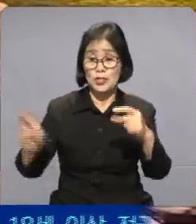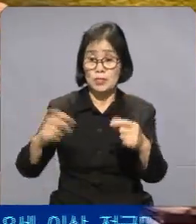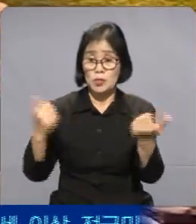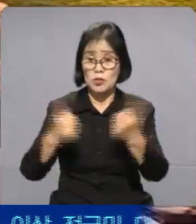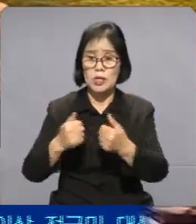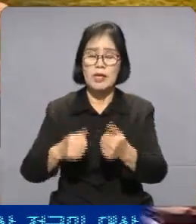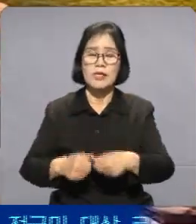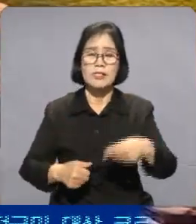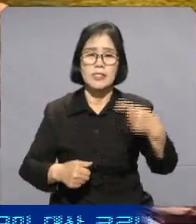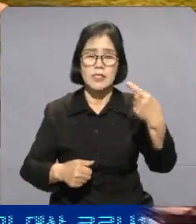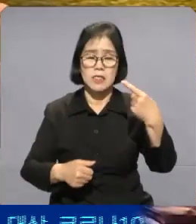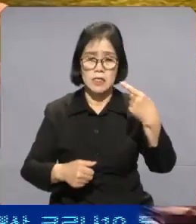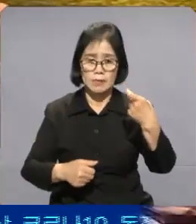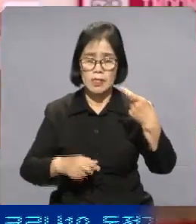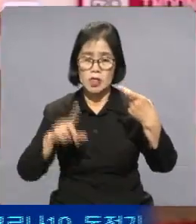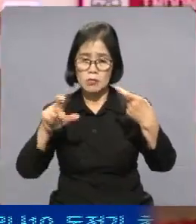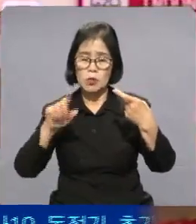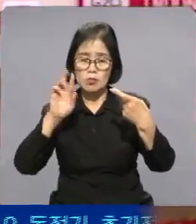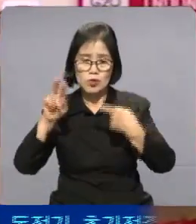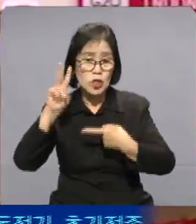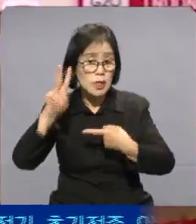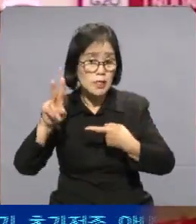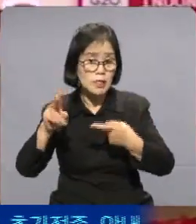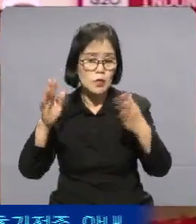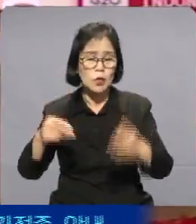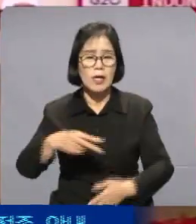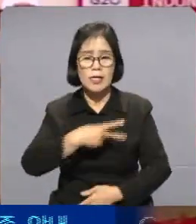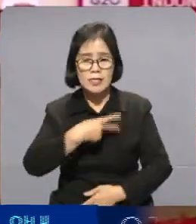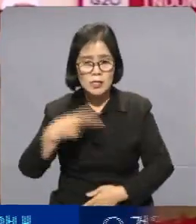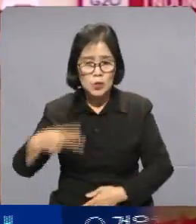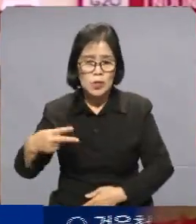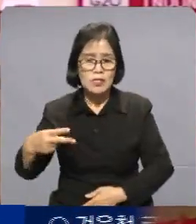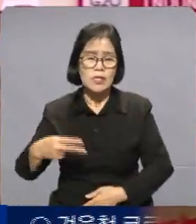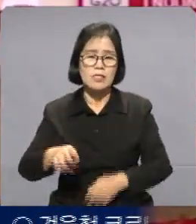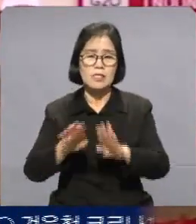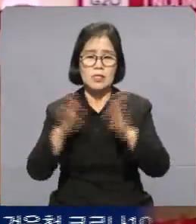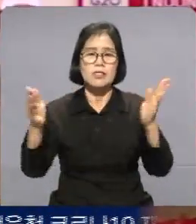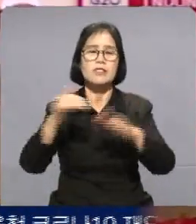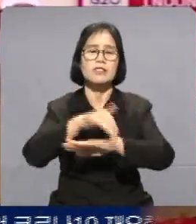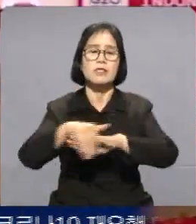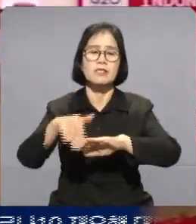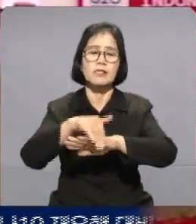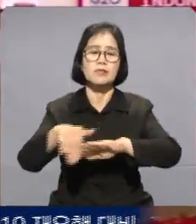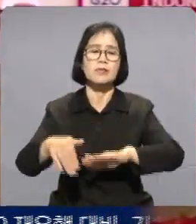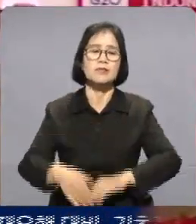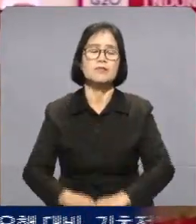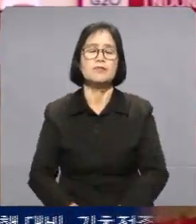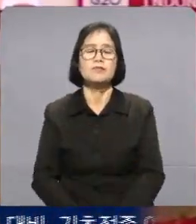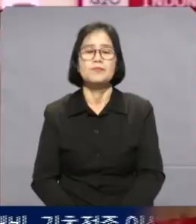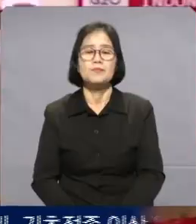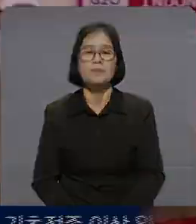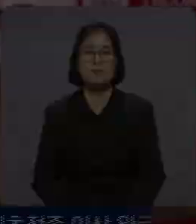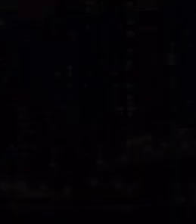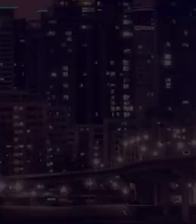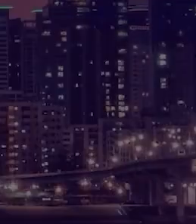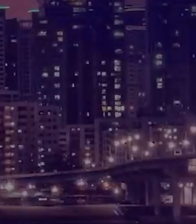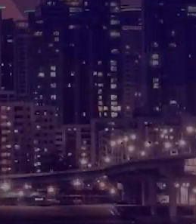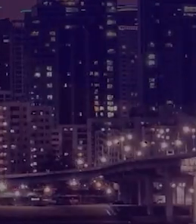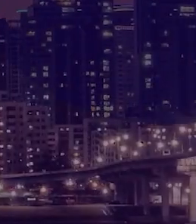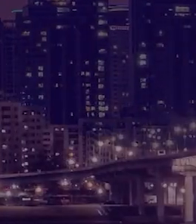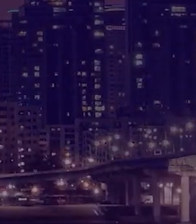정상회의는 오는 15일부터 이틀간 인도네시아 발리에서 열릴 예정입니다. OBS 뉴스 황다인입니다.